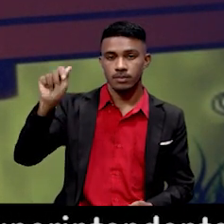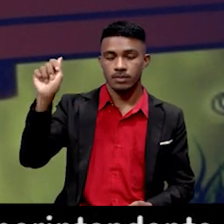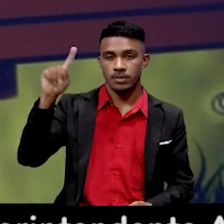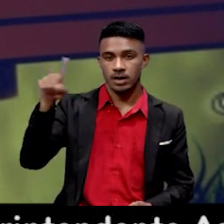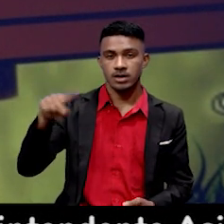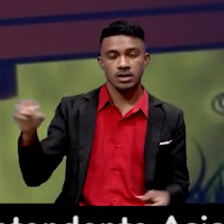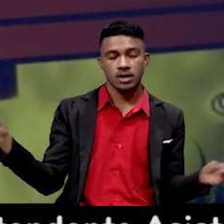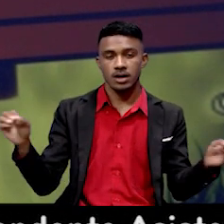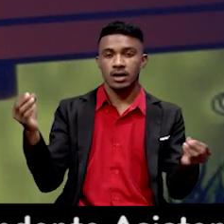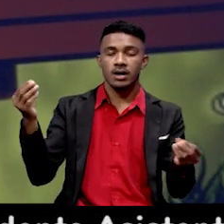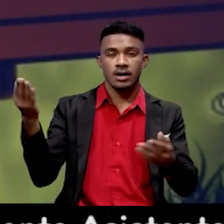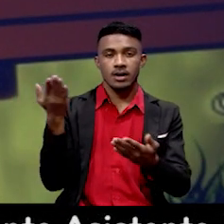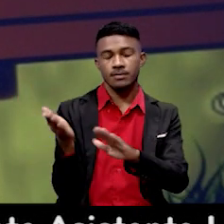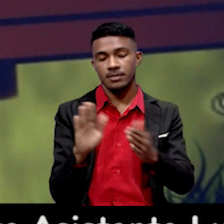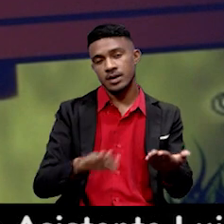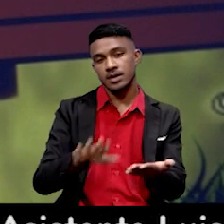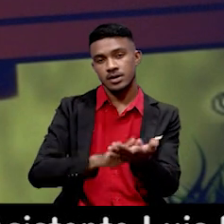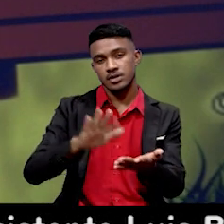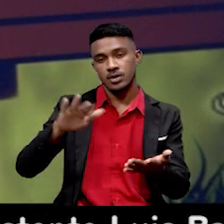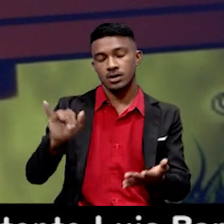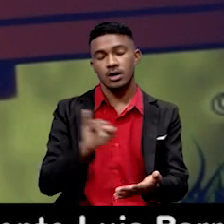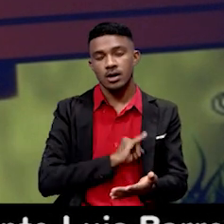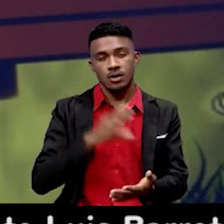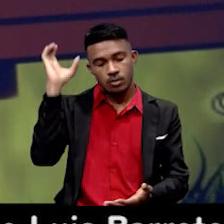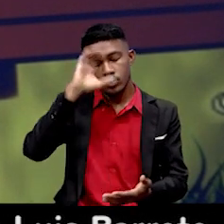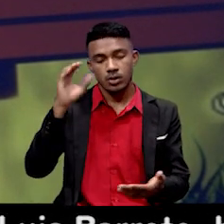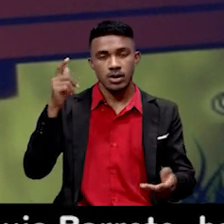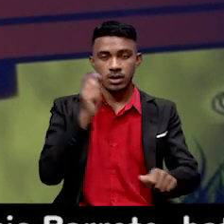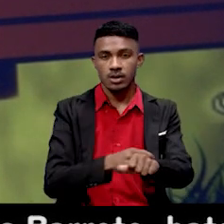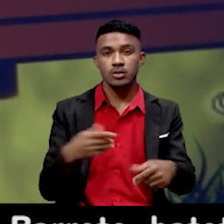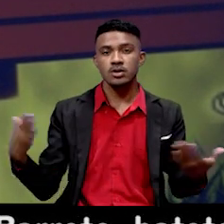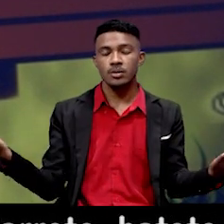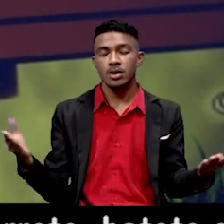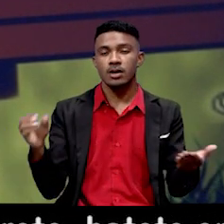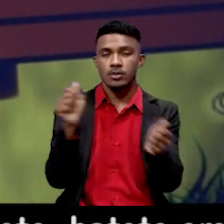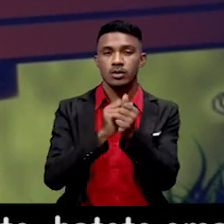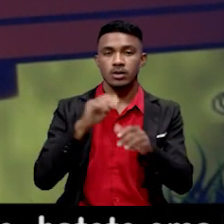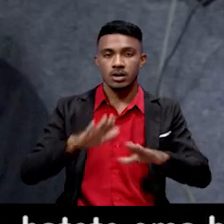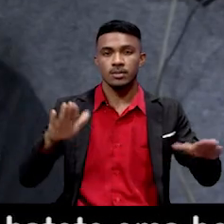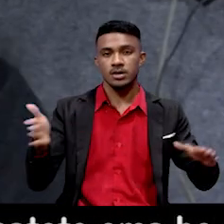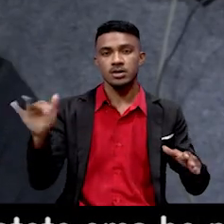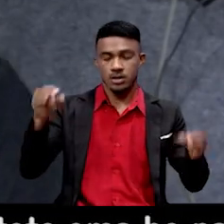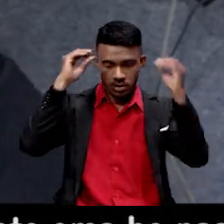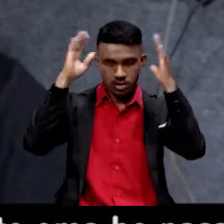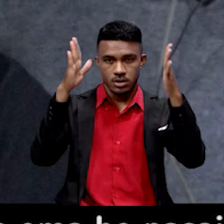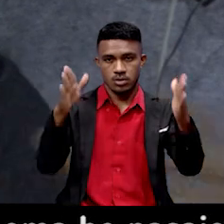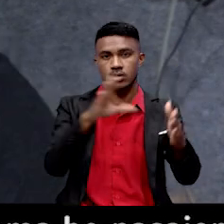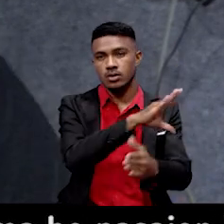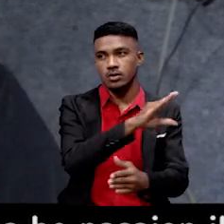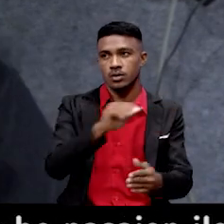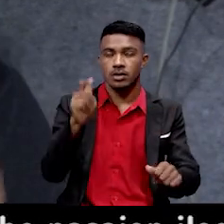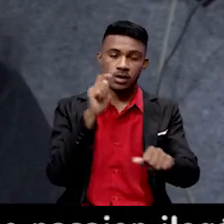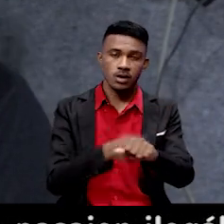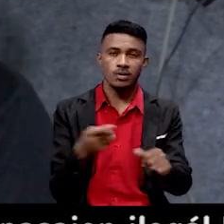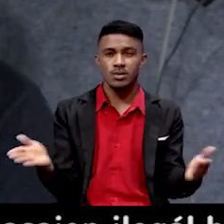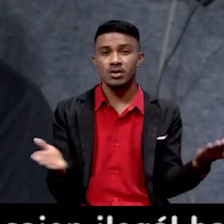han espíritu ha buka tempo esa para bele han sa fai tempo para mutu lavar sir panori mai folu ma ware tempo lo prolongi lo tempo libre y